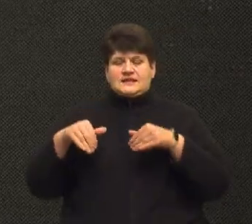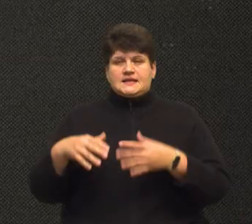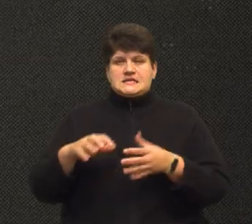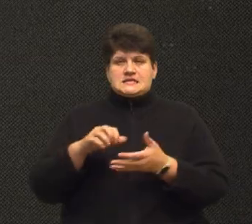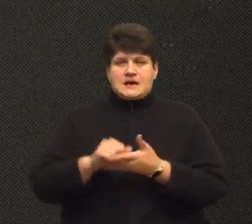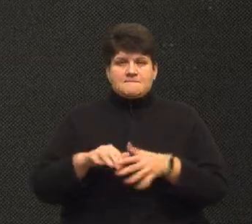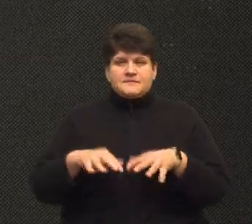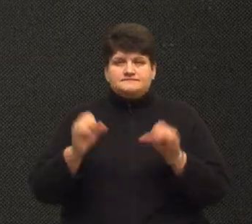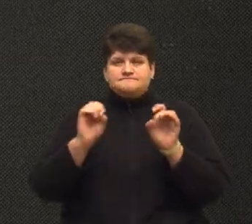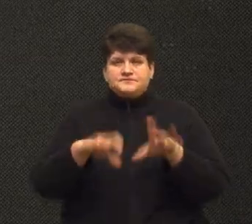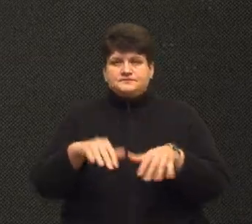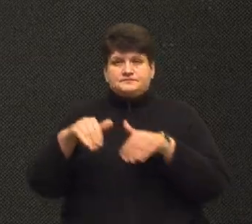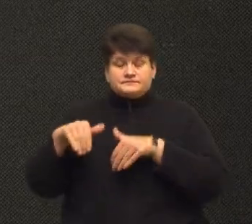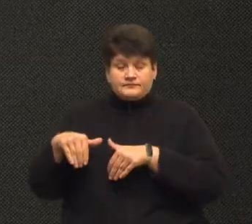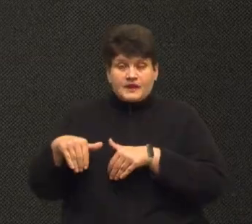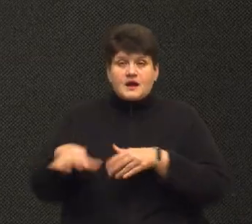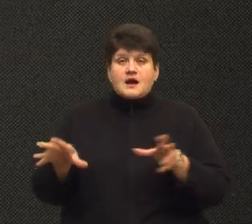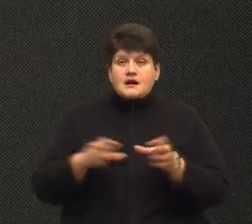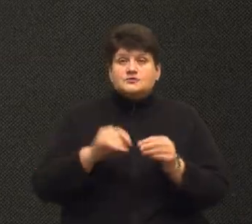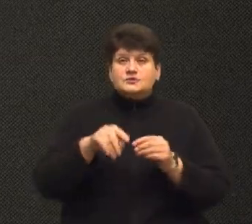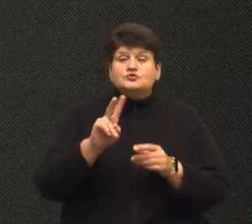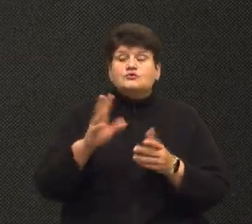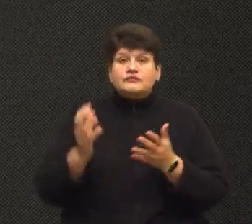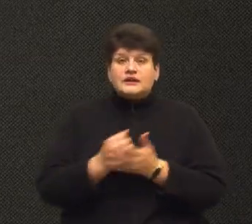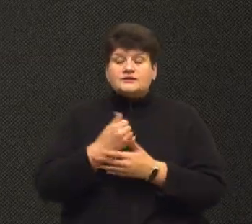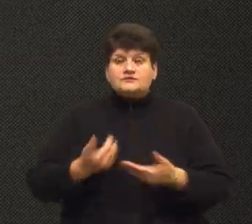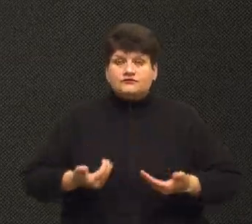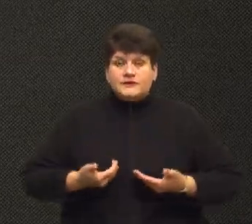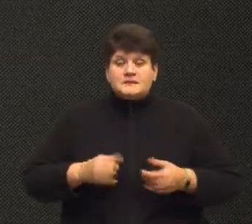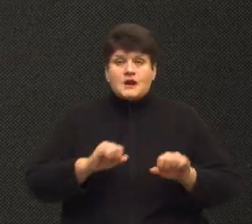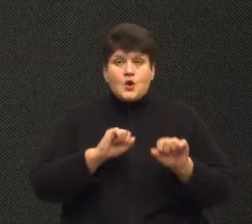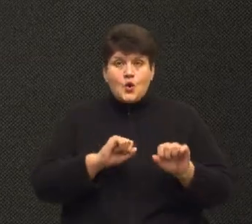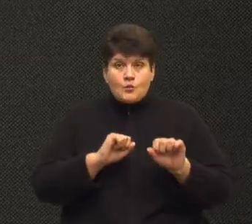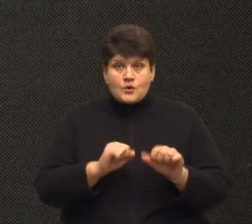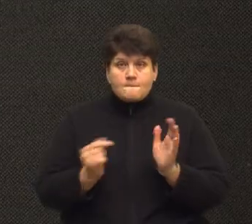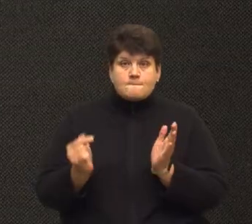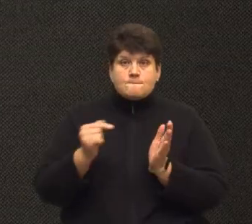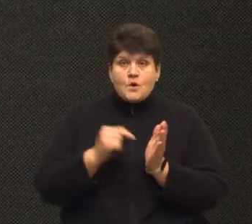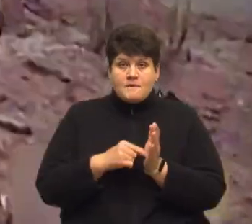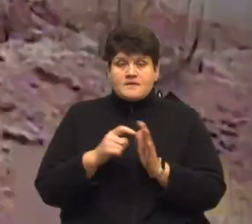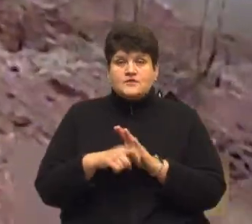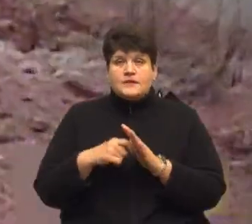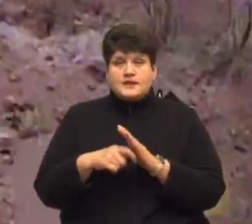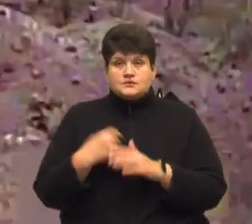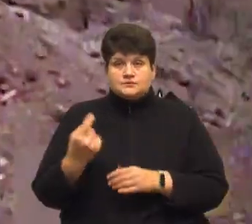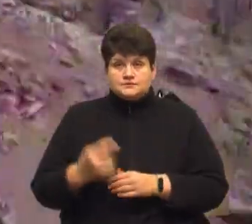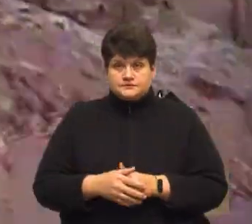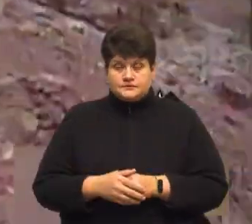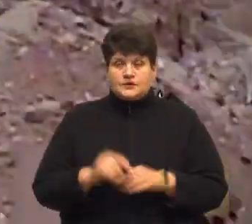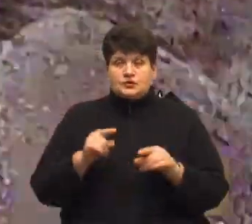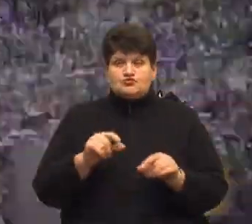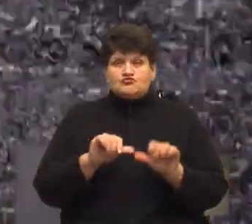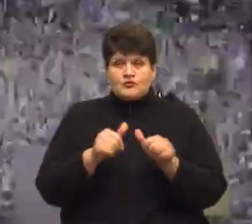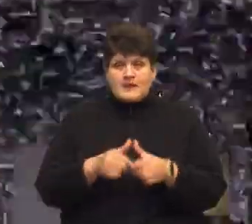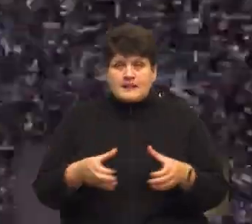боєць разом з тими кому вдалося Вижити після оборони давидового броду потрапив на донеччину тут сформували